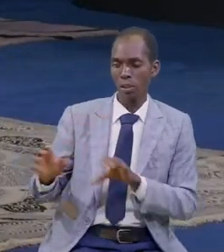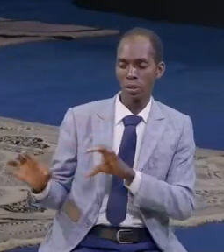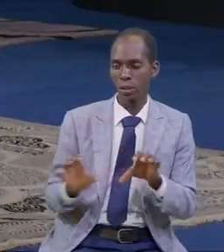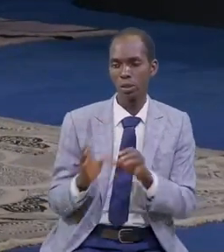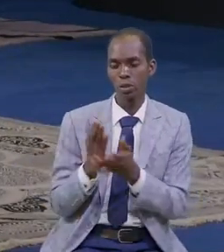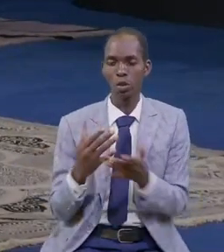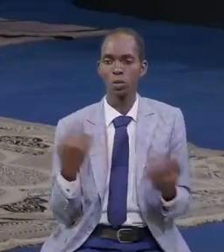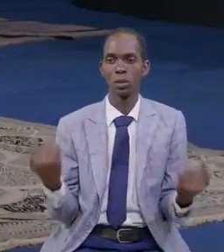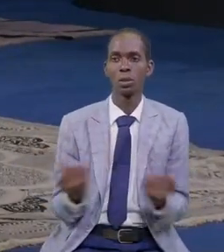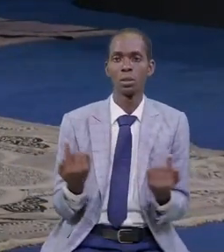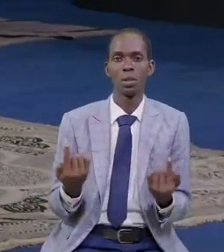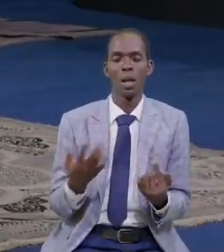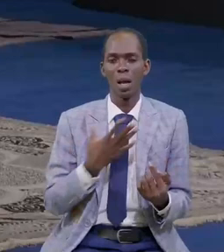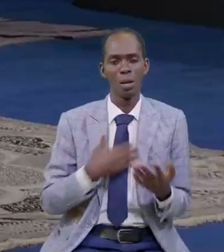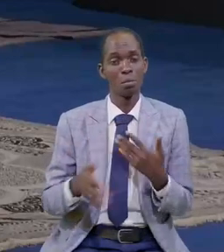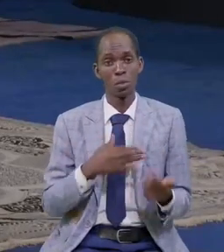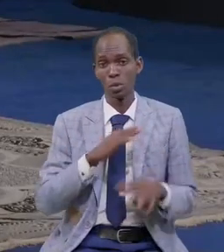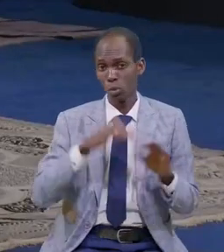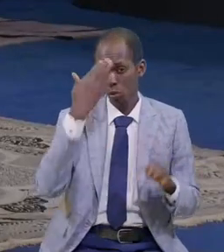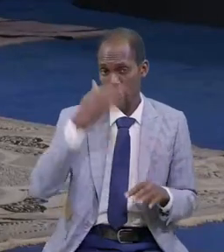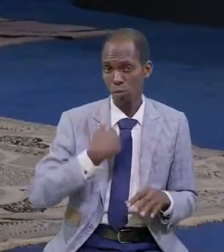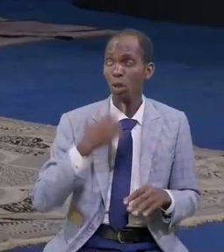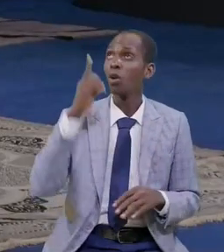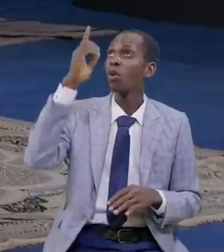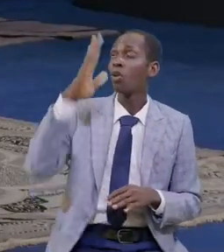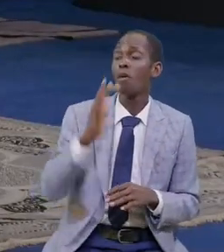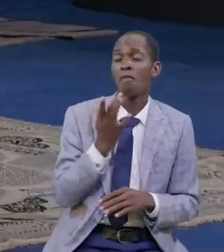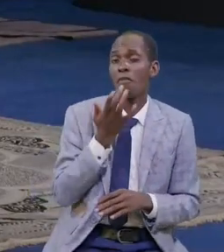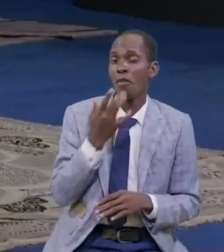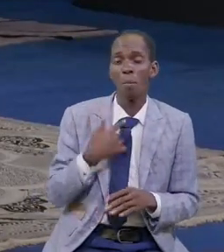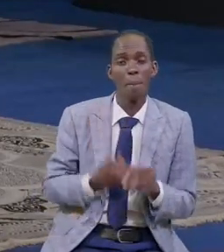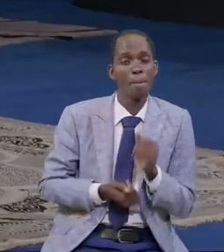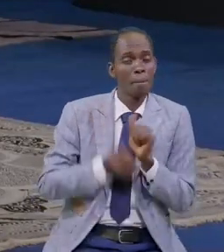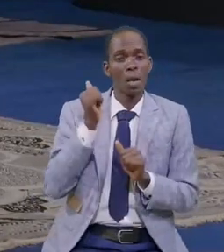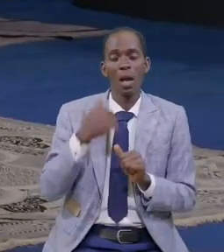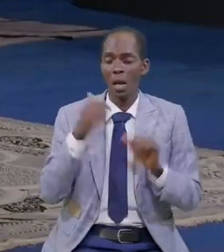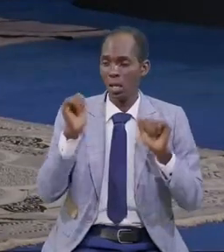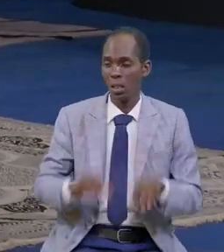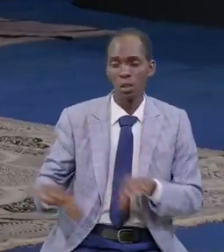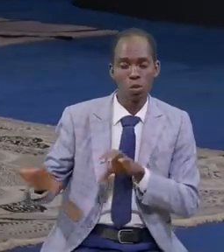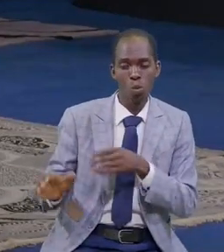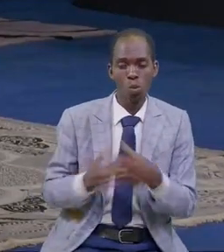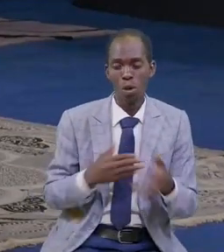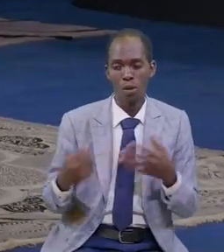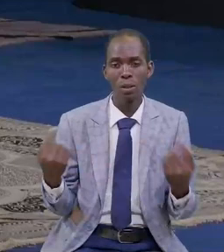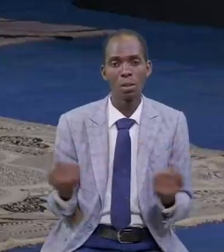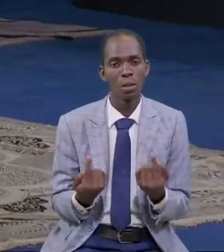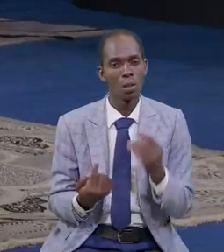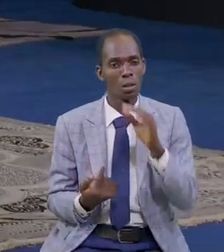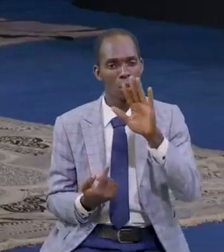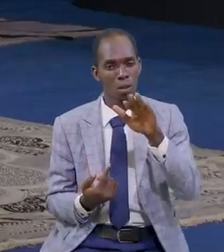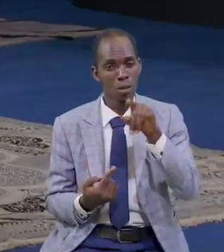dit que je suis le favori de Dieu donc je peux faire n'importe quoi vous allez